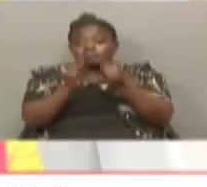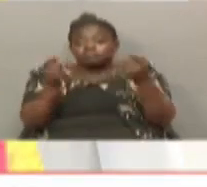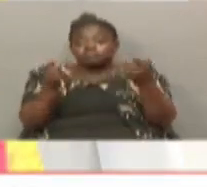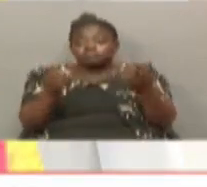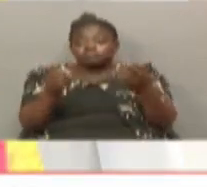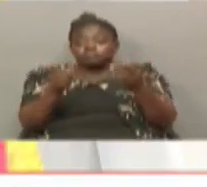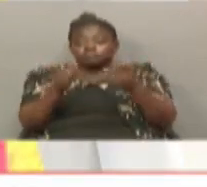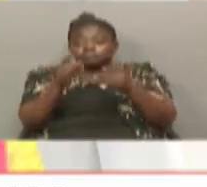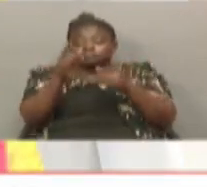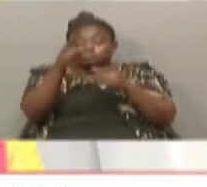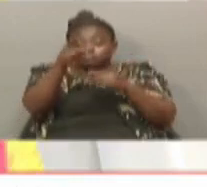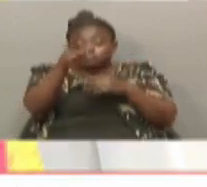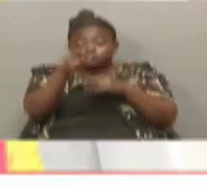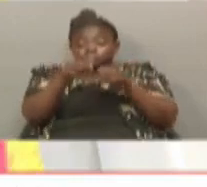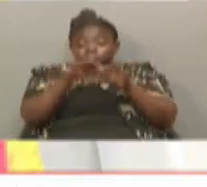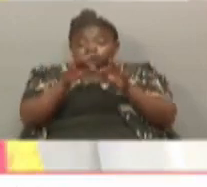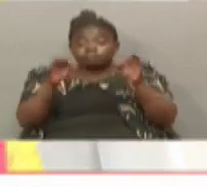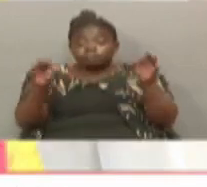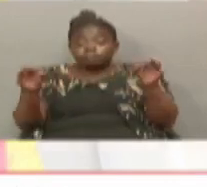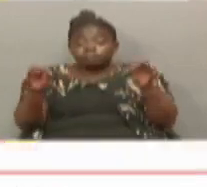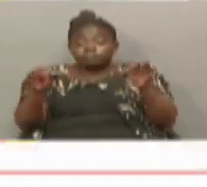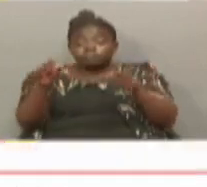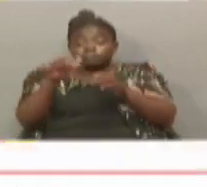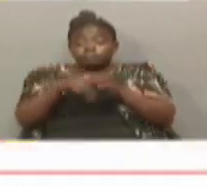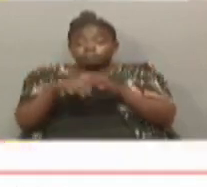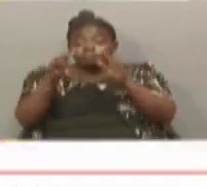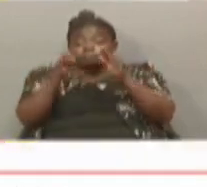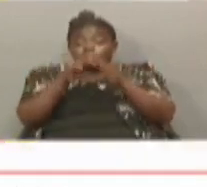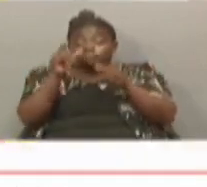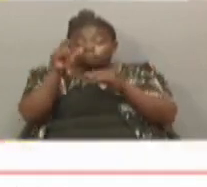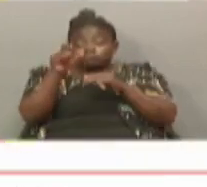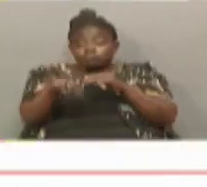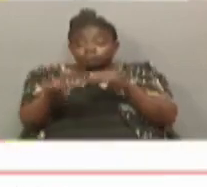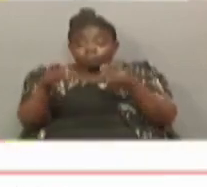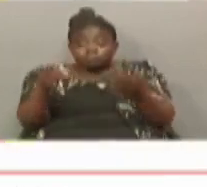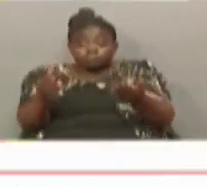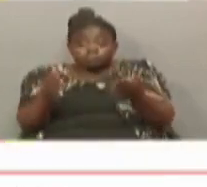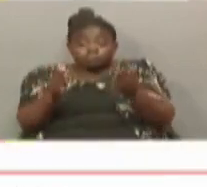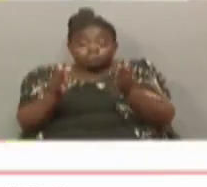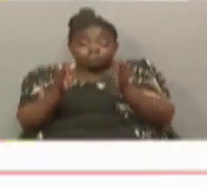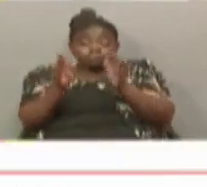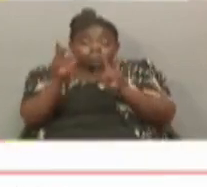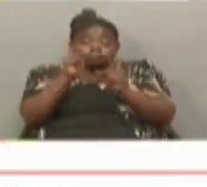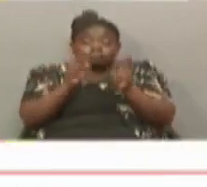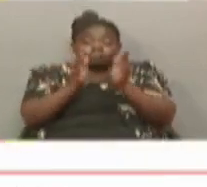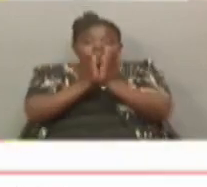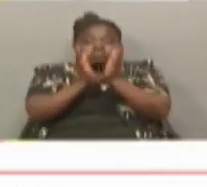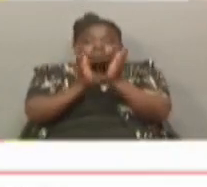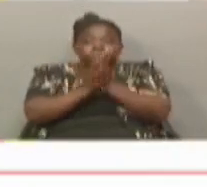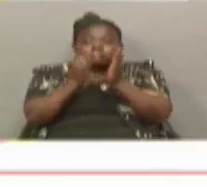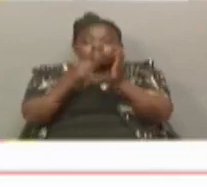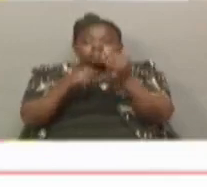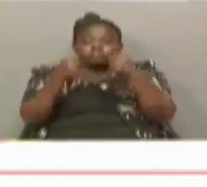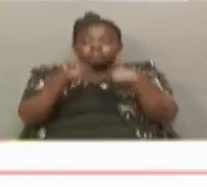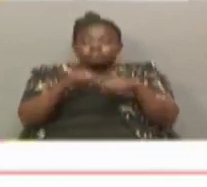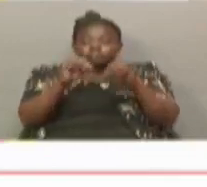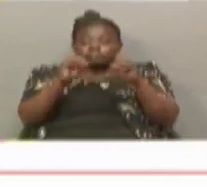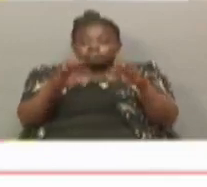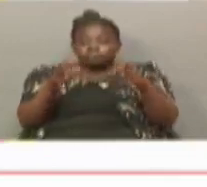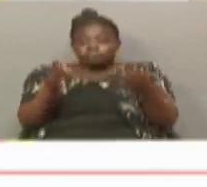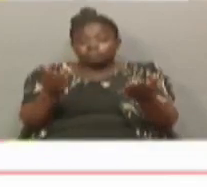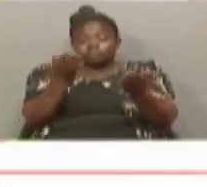ya muntu amajambiya ne gavaayo. Abantu tebabuuliddwa kiki kye balina kukola. Okiba pulezidenti